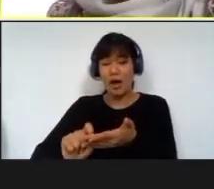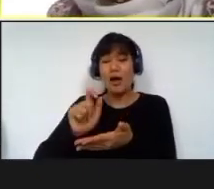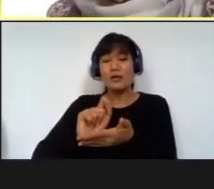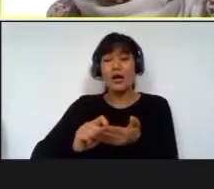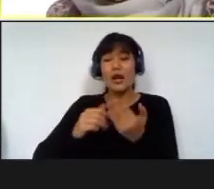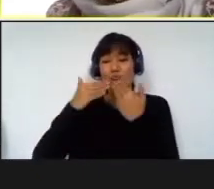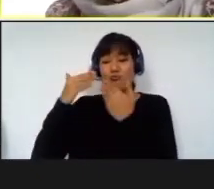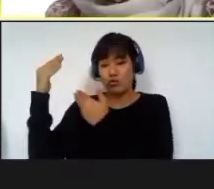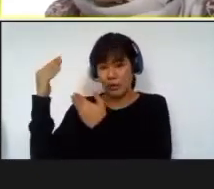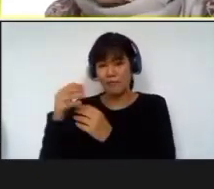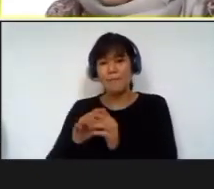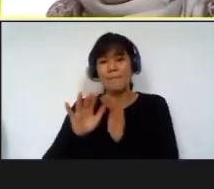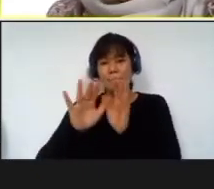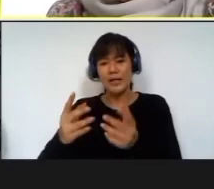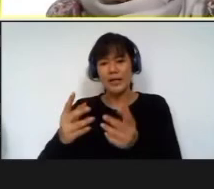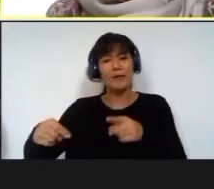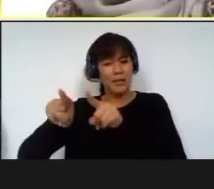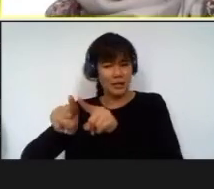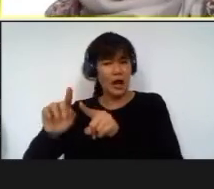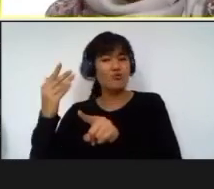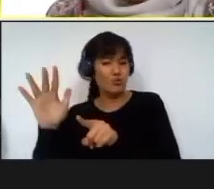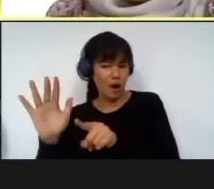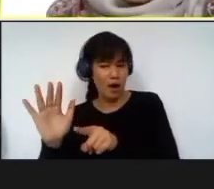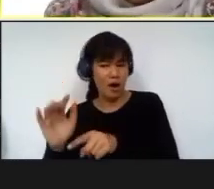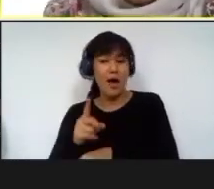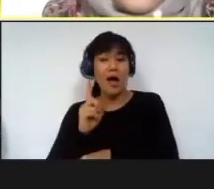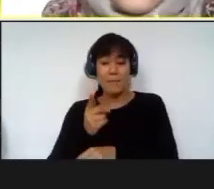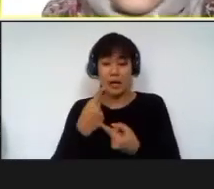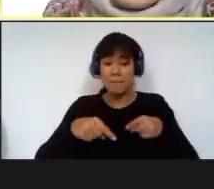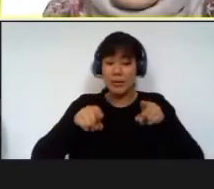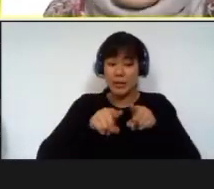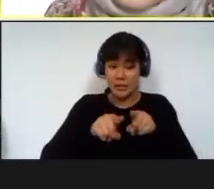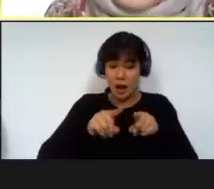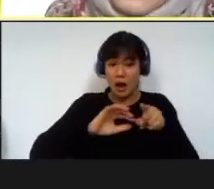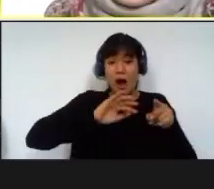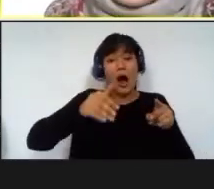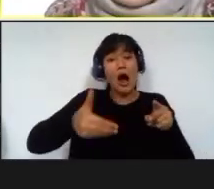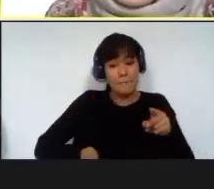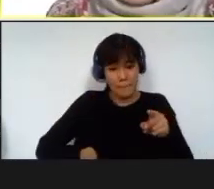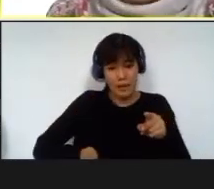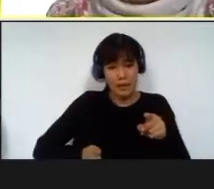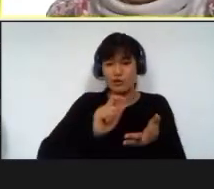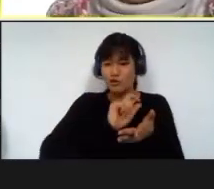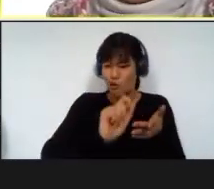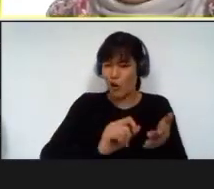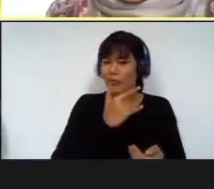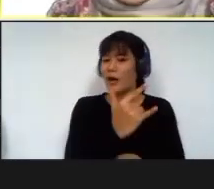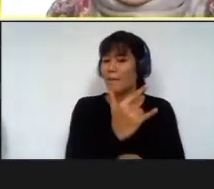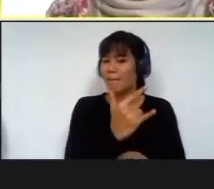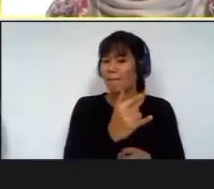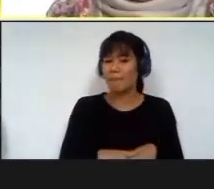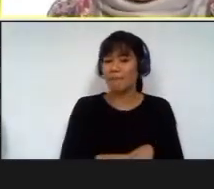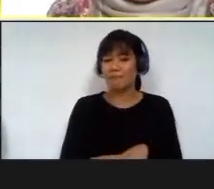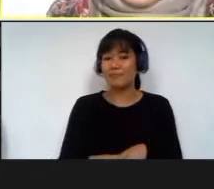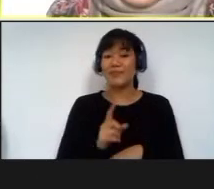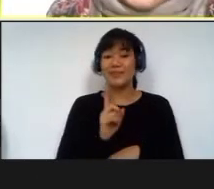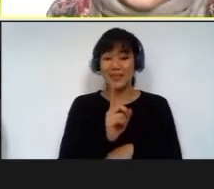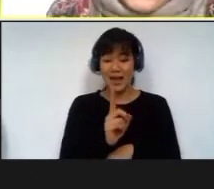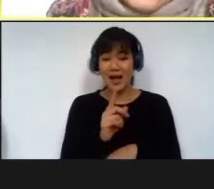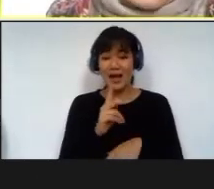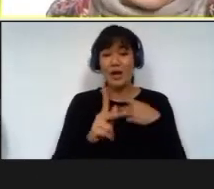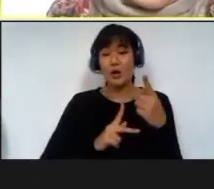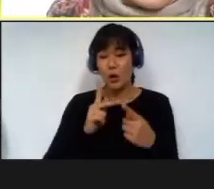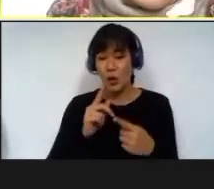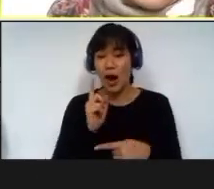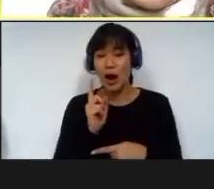ada yang sudah berstatus menikah. Bahkan setelah menikah mereka hamil dan tetap sekolah. Dan itu kalau kemudian ada